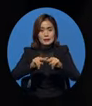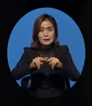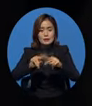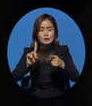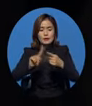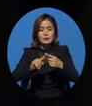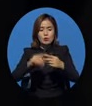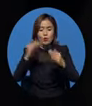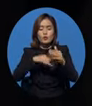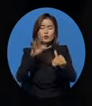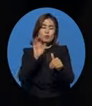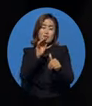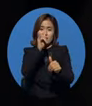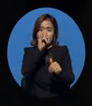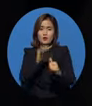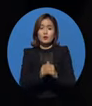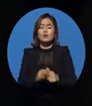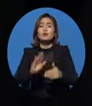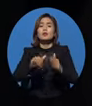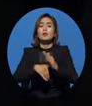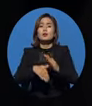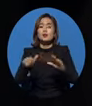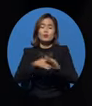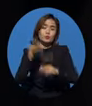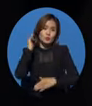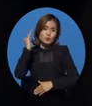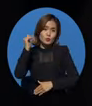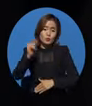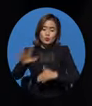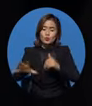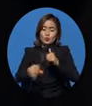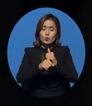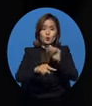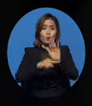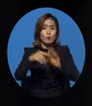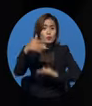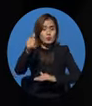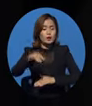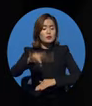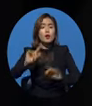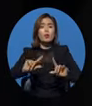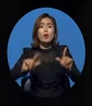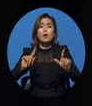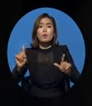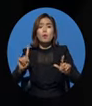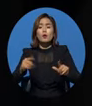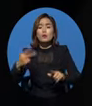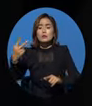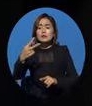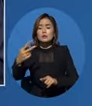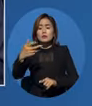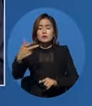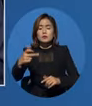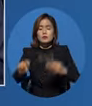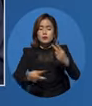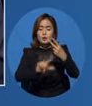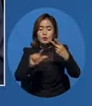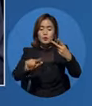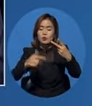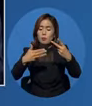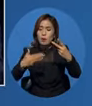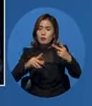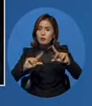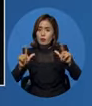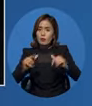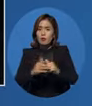비난을 하셨더라구요 그때 문재인 캠프 총괄본부장 으로 임명된 첫날 2017년 2월 8일 이거든요